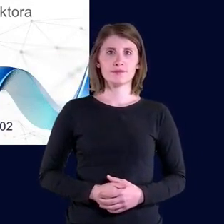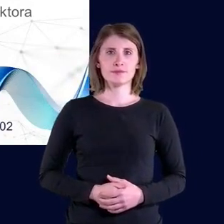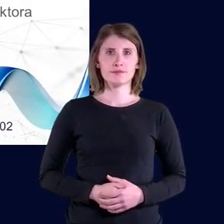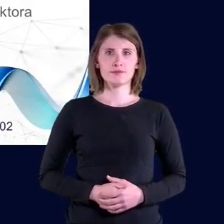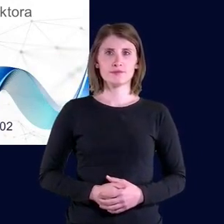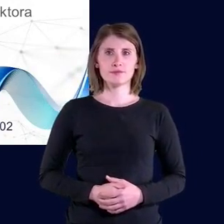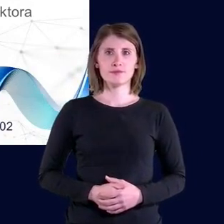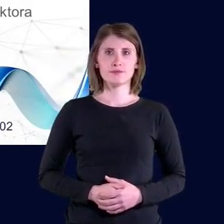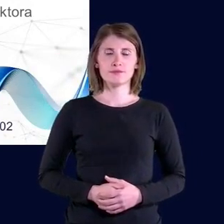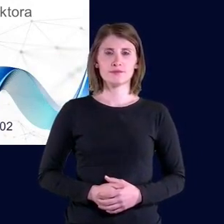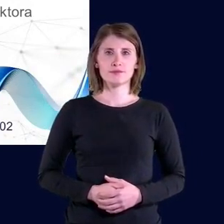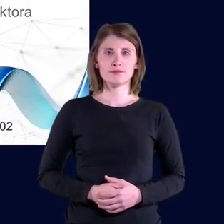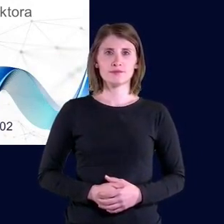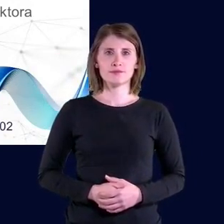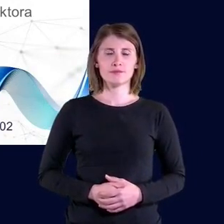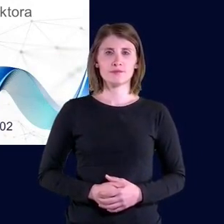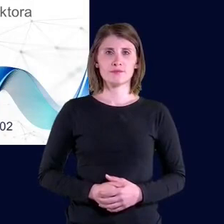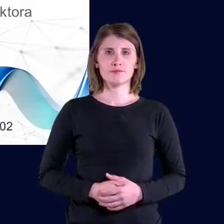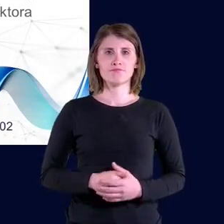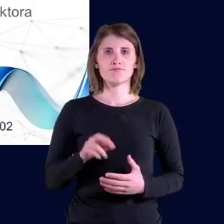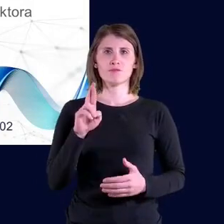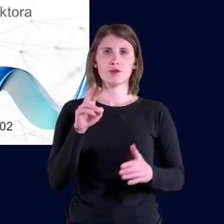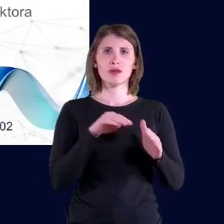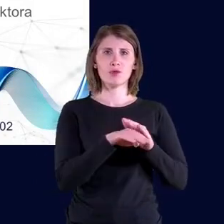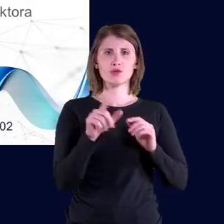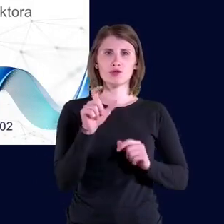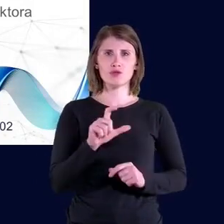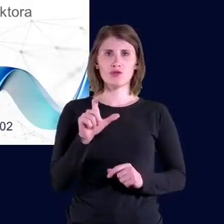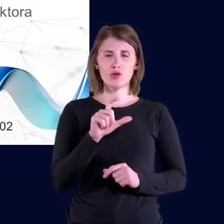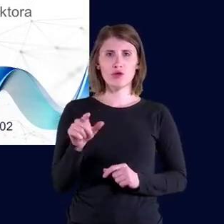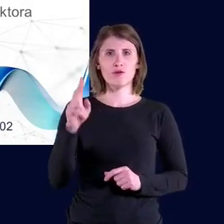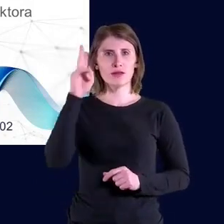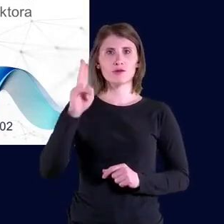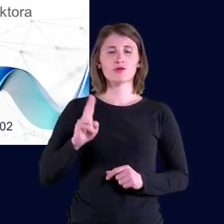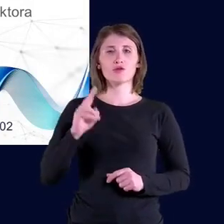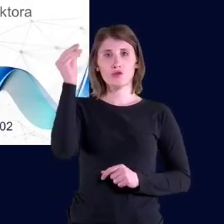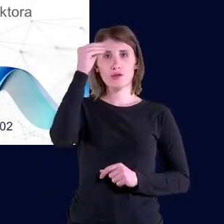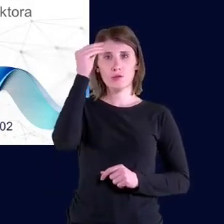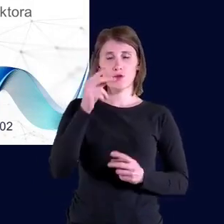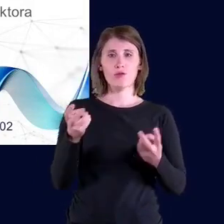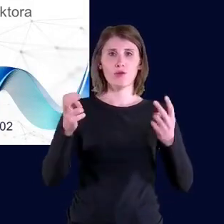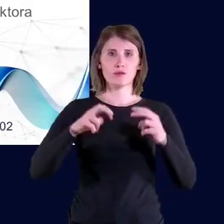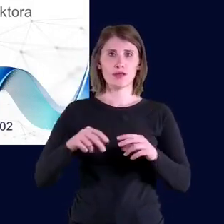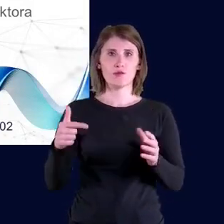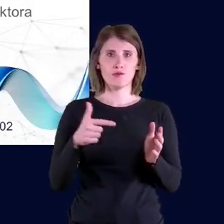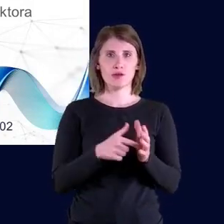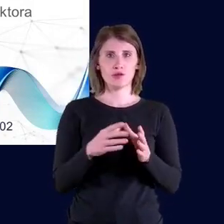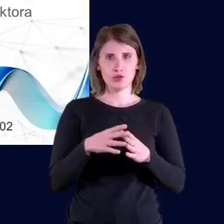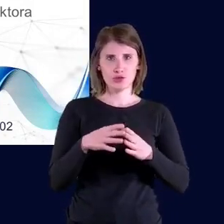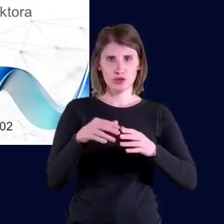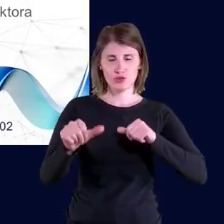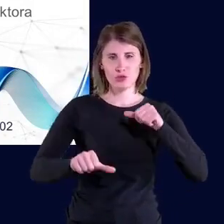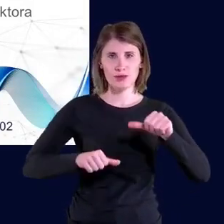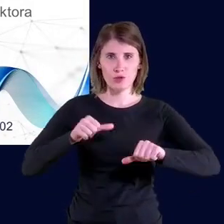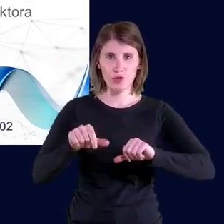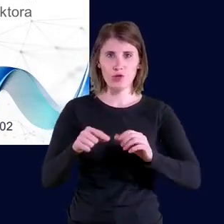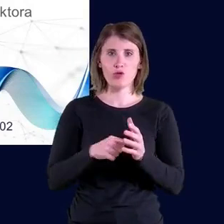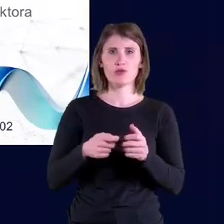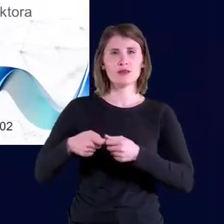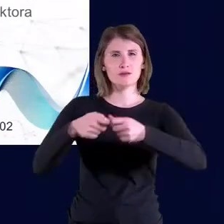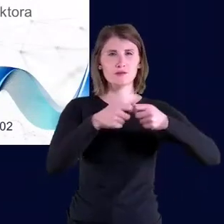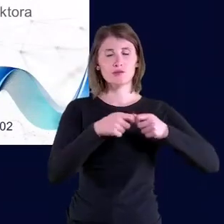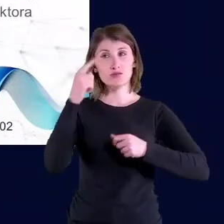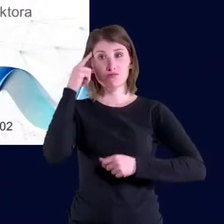z repozytorium cyfrowe instytutów naukowych powstało w 2010 roku jako